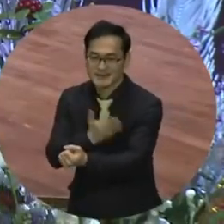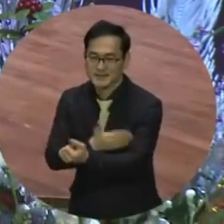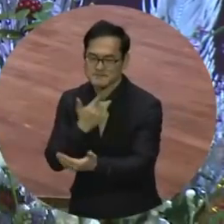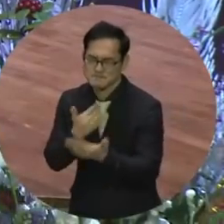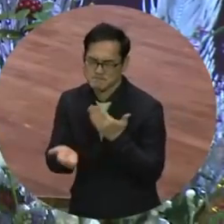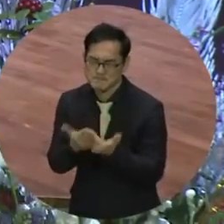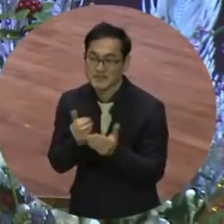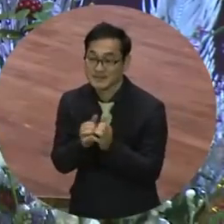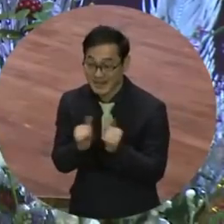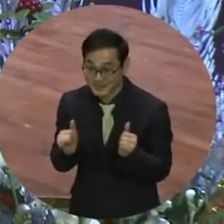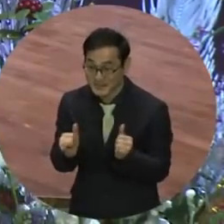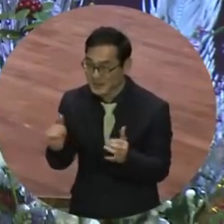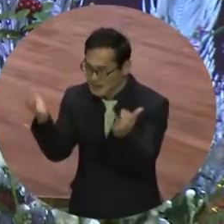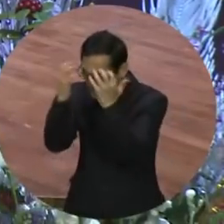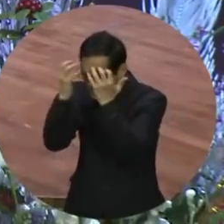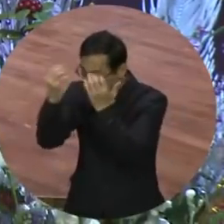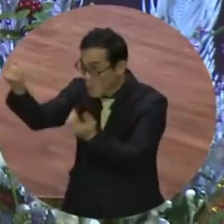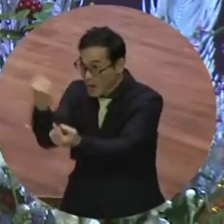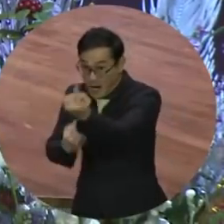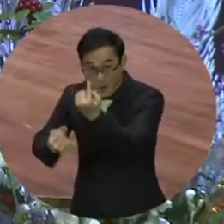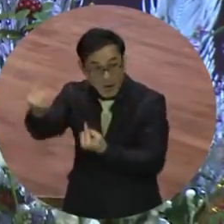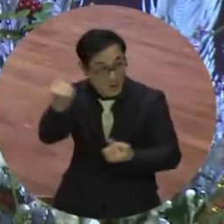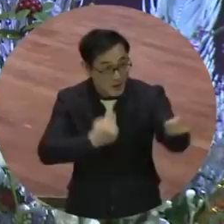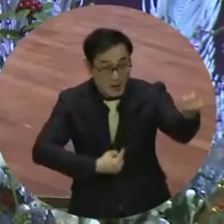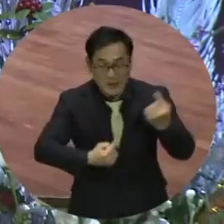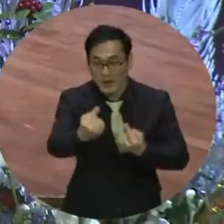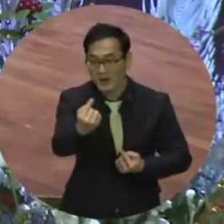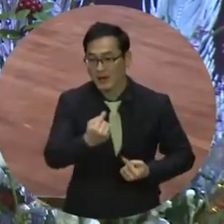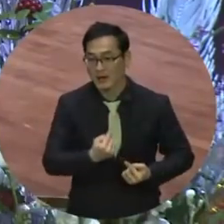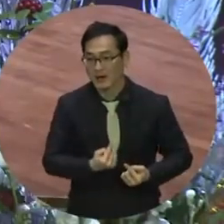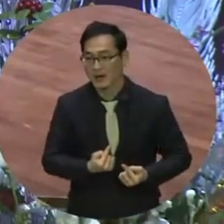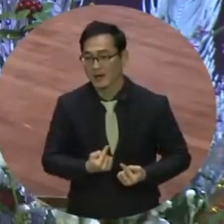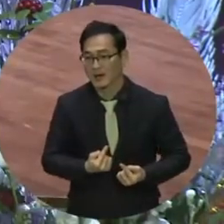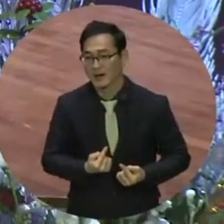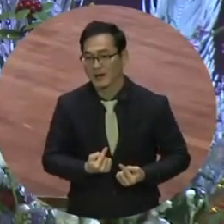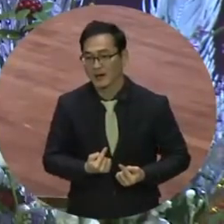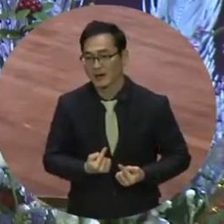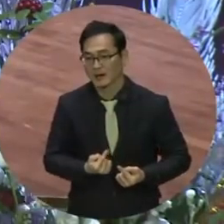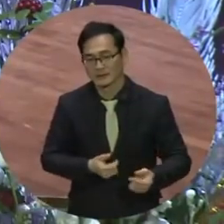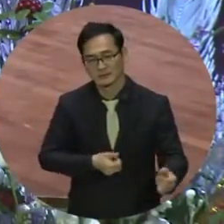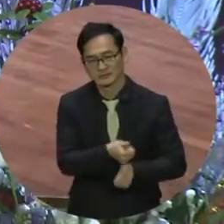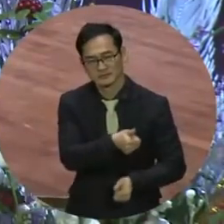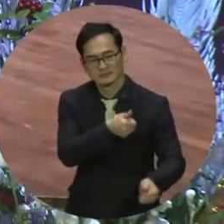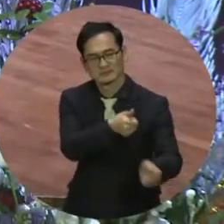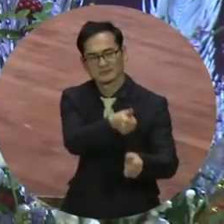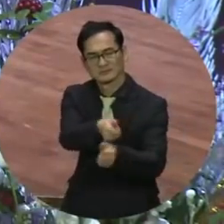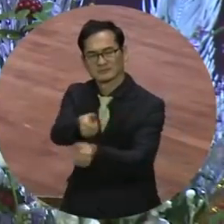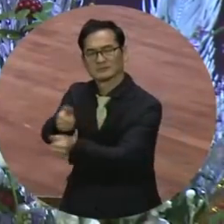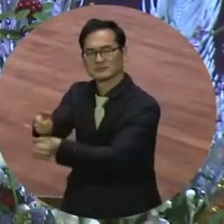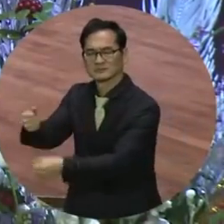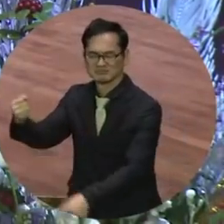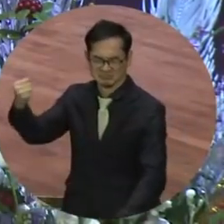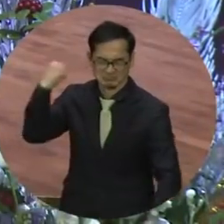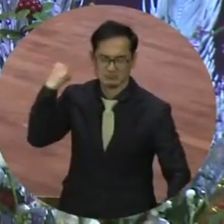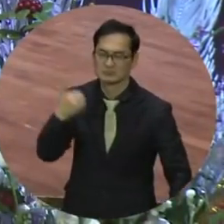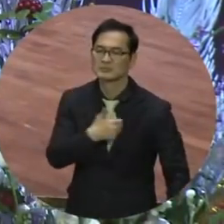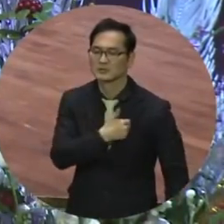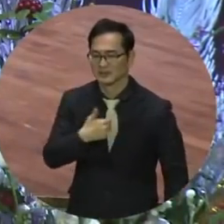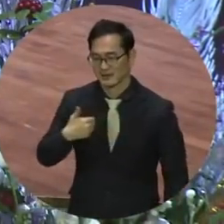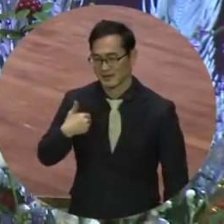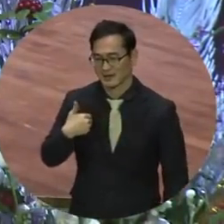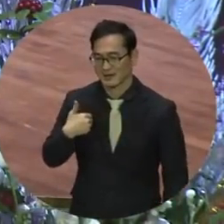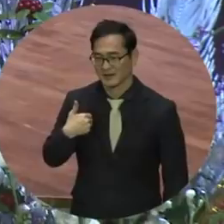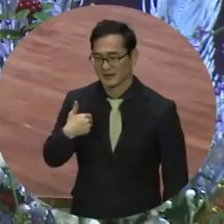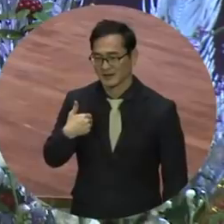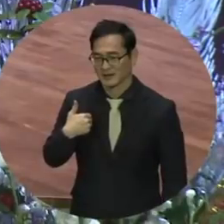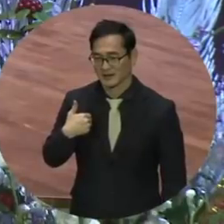와도 어떤 문제와 사건이 생겨도 그게 밤 묻히지 않습니다. 그게 거기 파묻혀